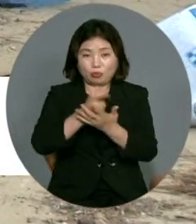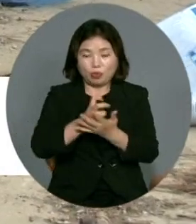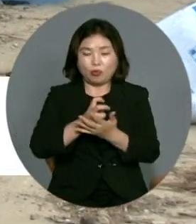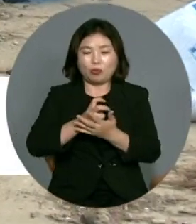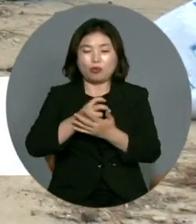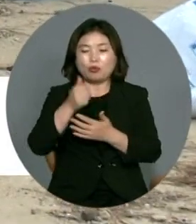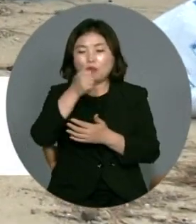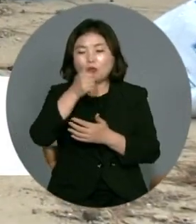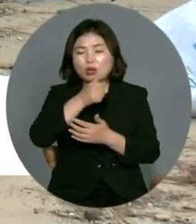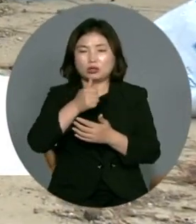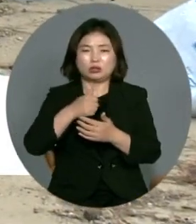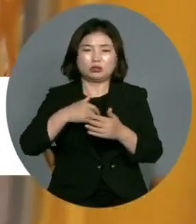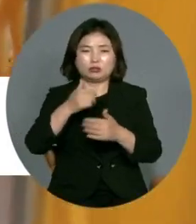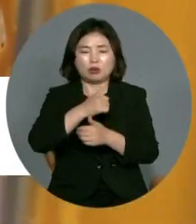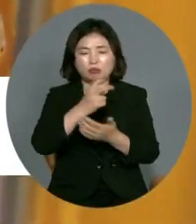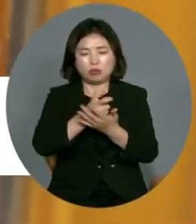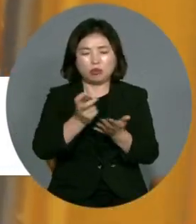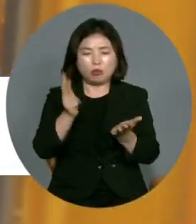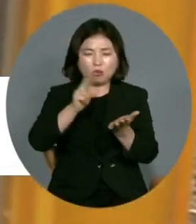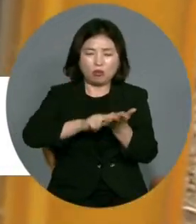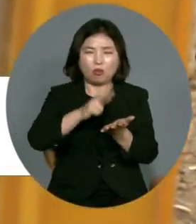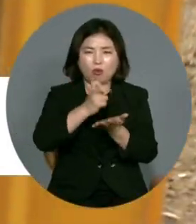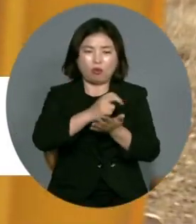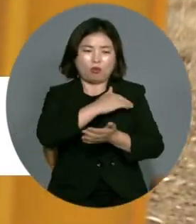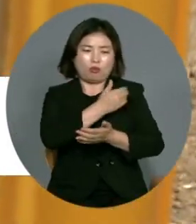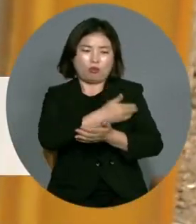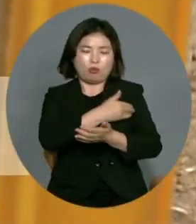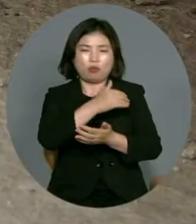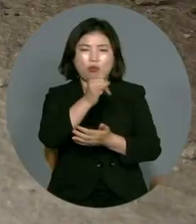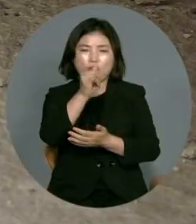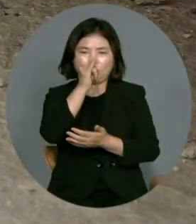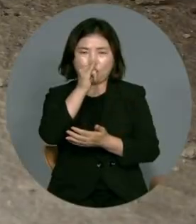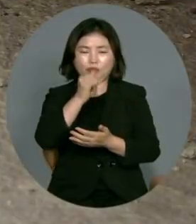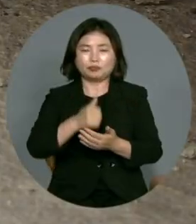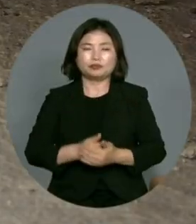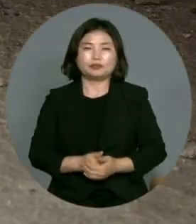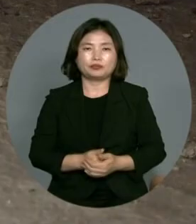길고양이를 돌보는 일을 법적 의무와 권리로 보장하는 이유입니다.